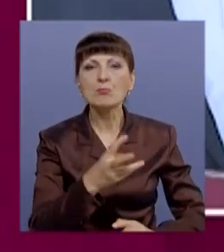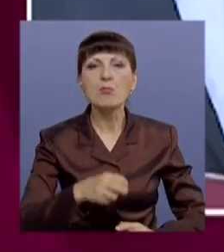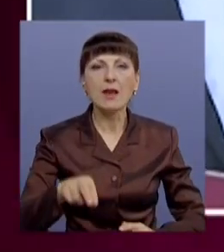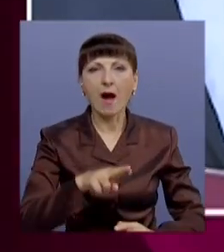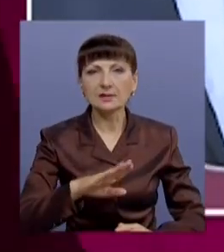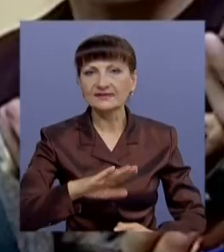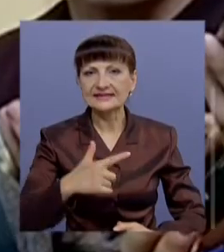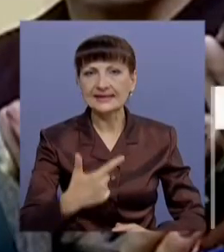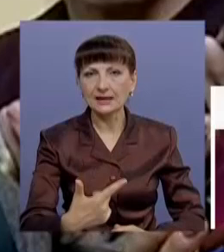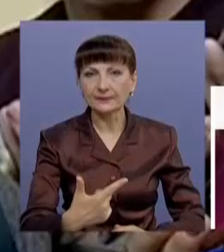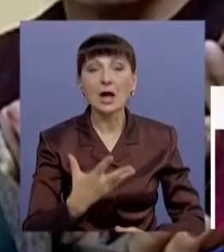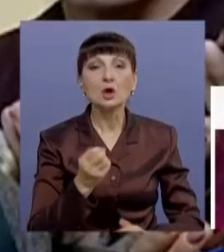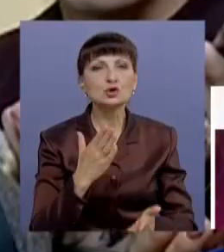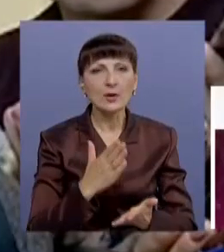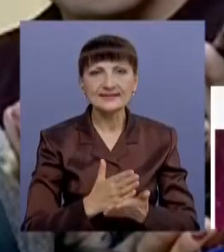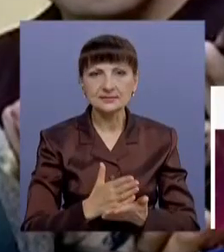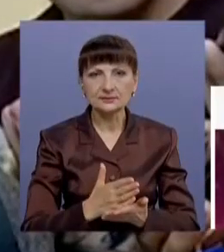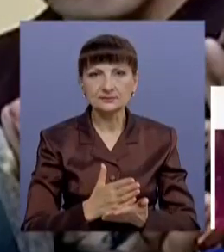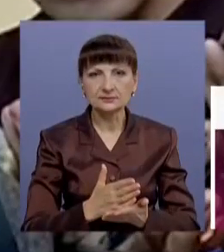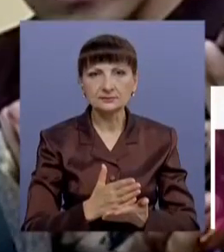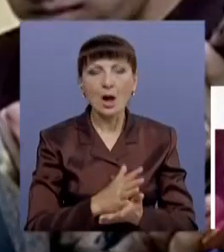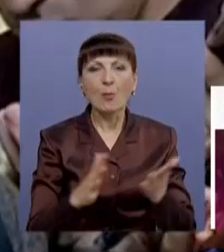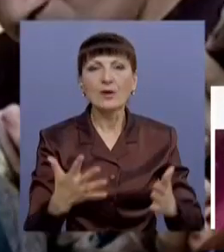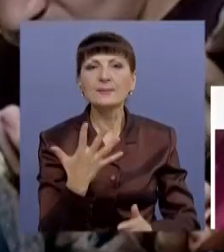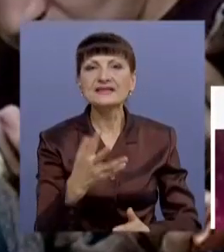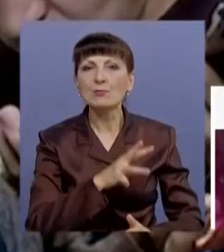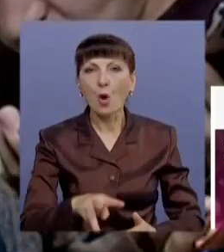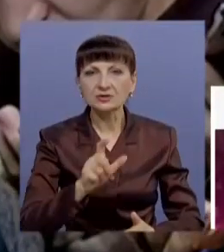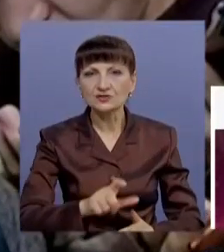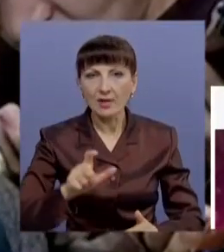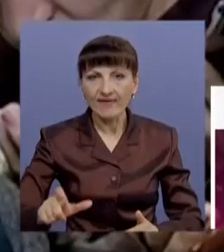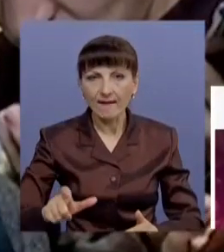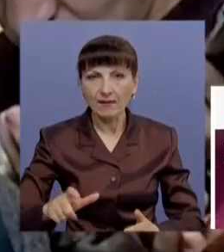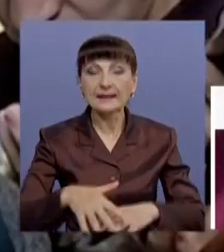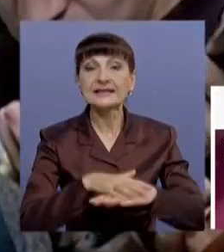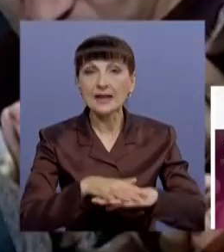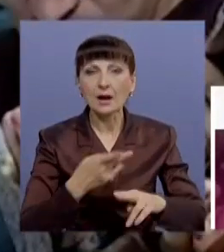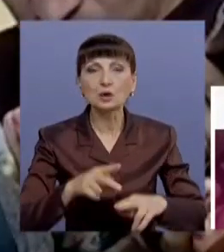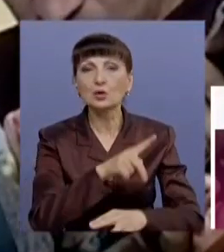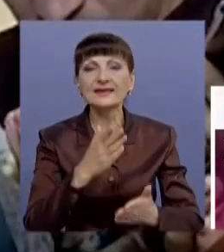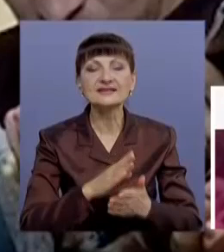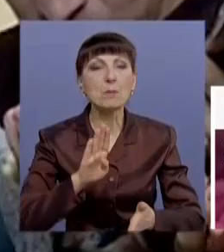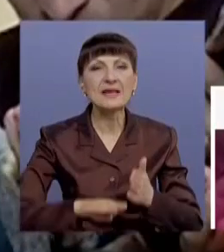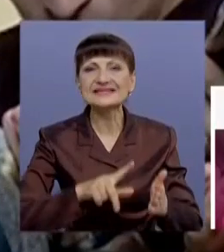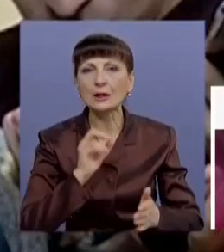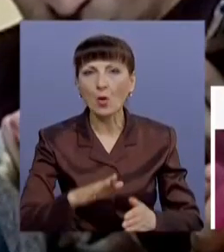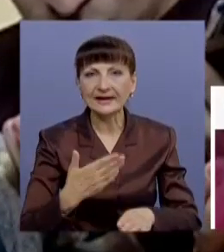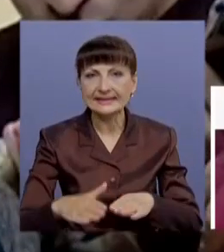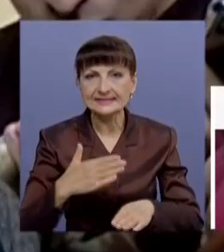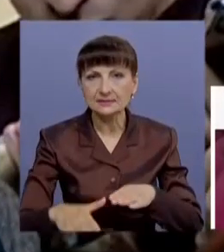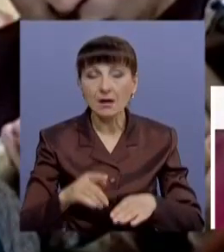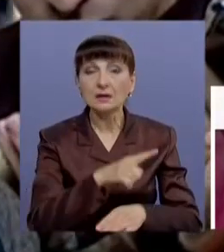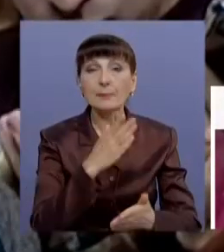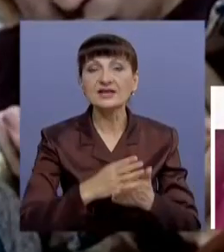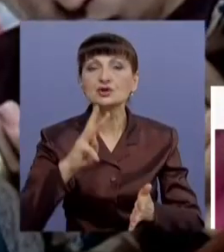миллиардов тенге. Еще есть более 5 миллионов человек населения, которые имеют беззалоговые потребительские кредиты, по которым